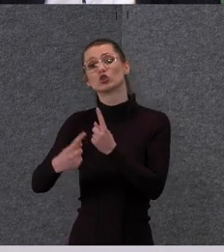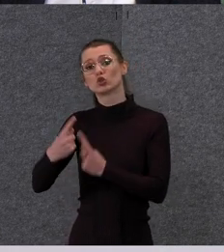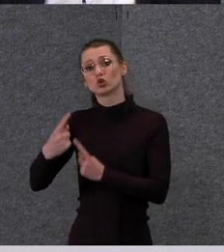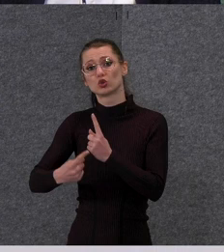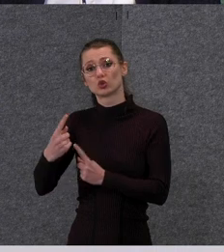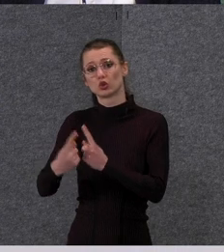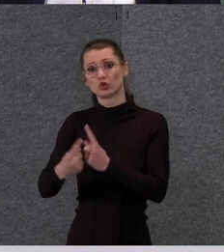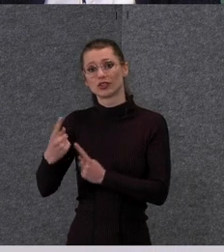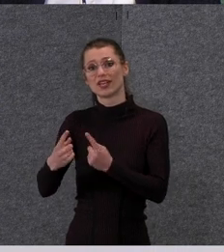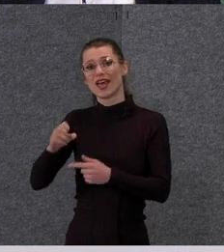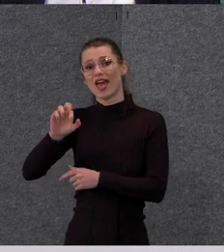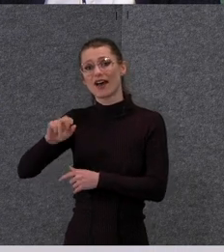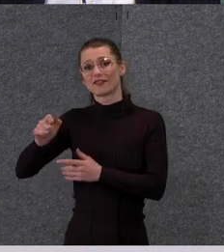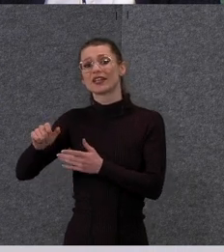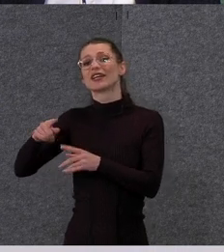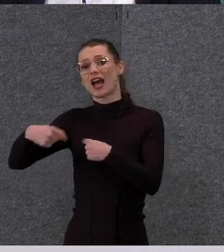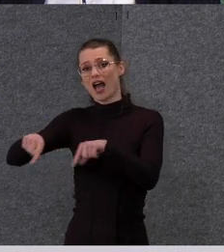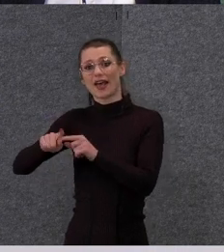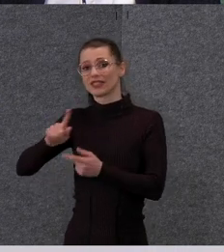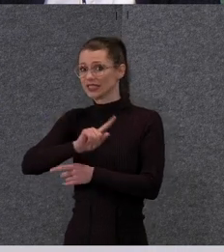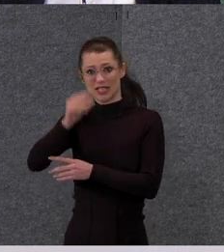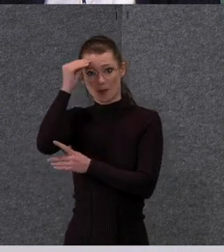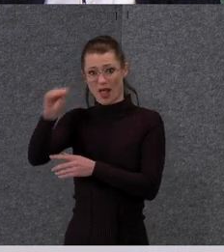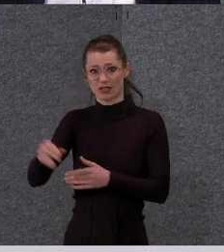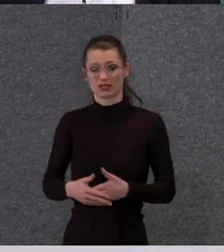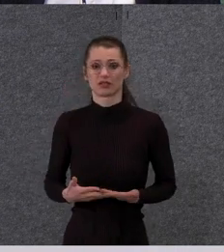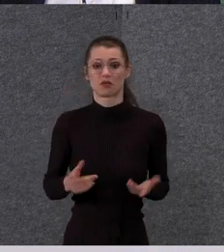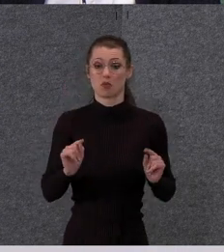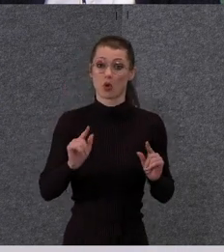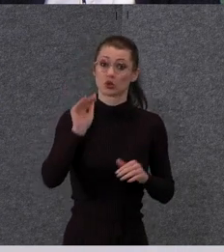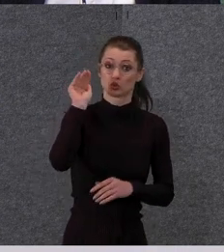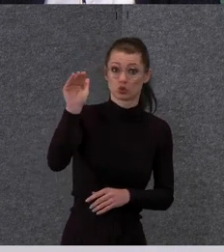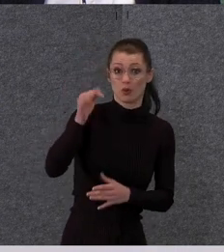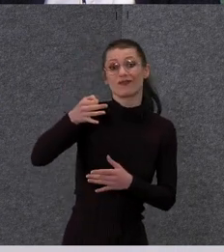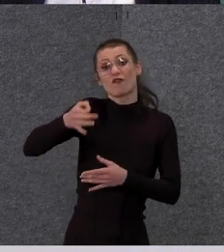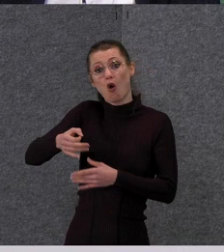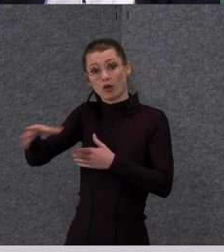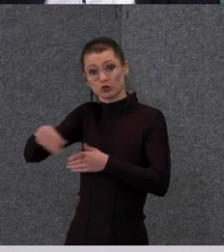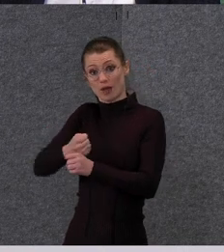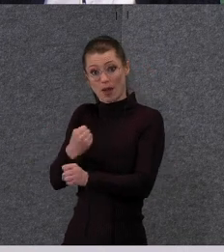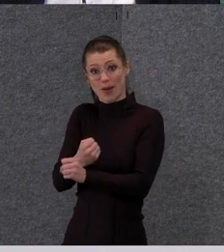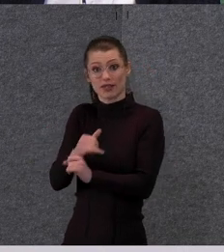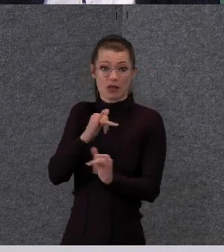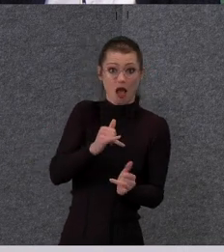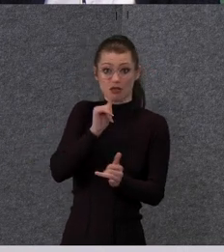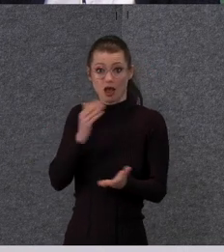Kreis des Hambis, hast du dich nicht gemeldet. Wirst du in Zukunft mit Grünen vor Ort arbeiten?